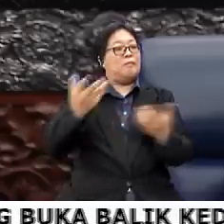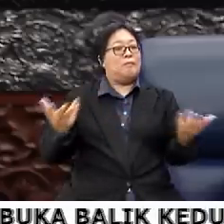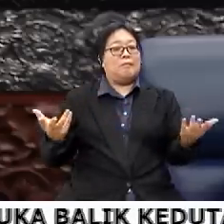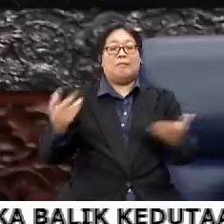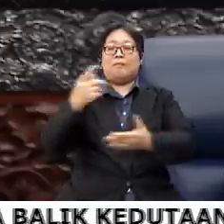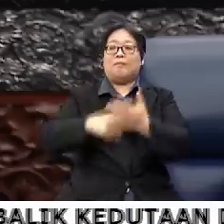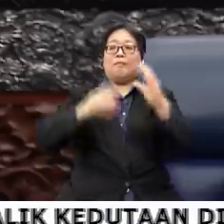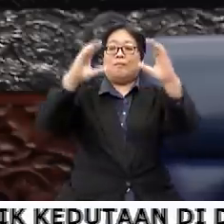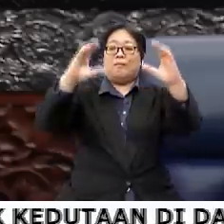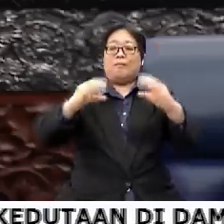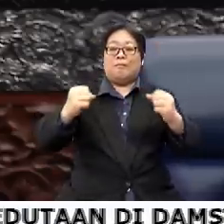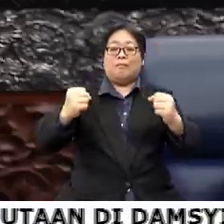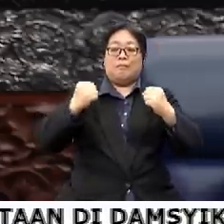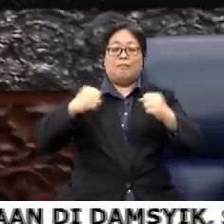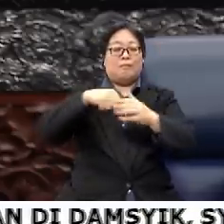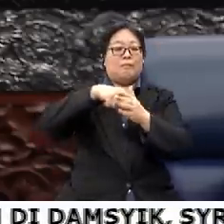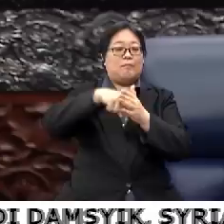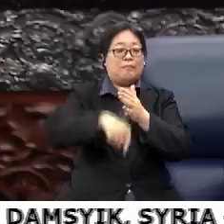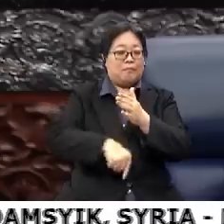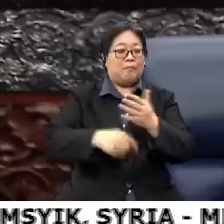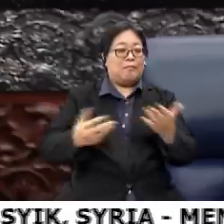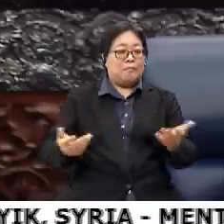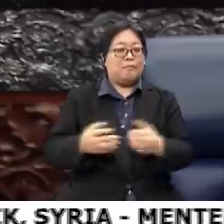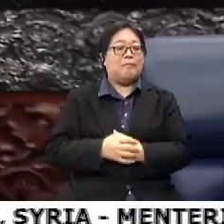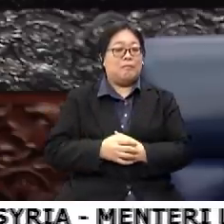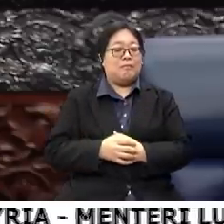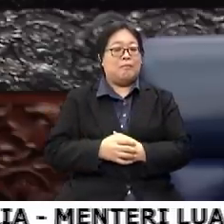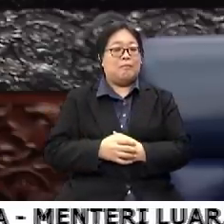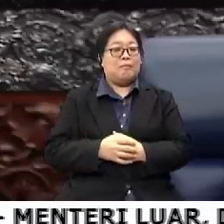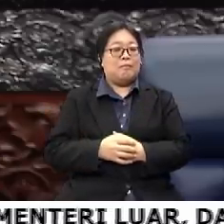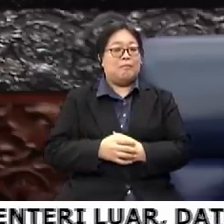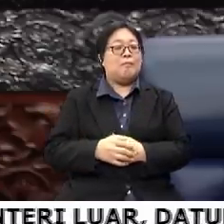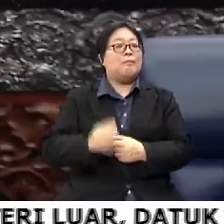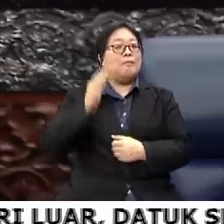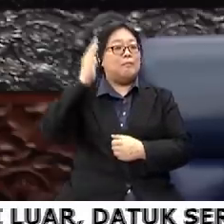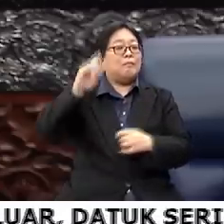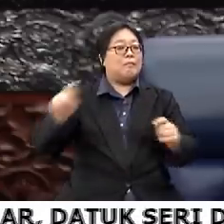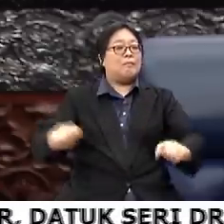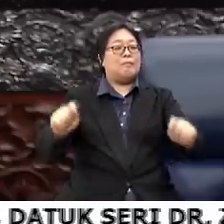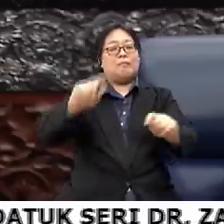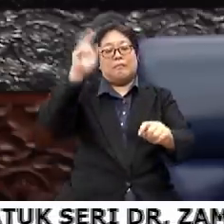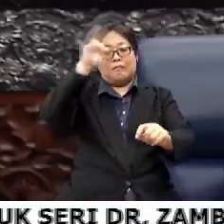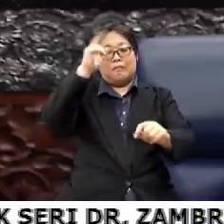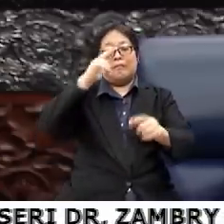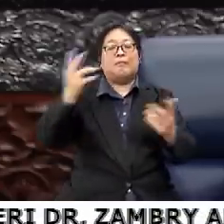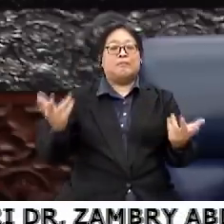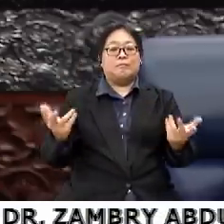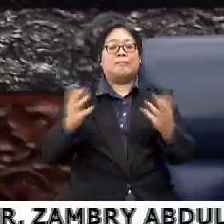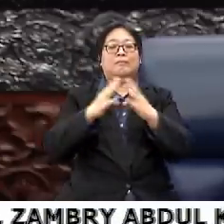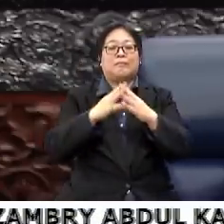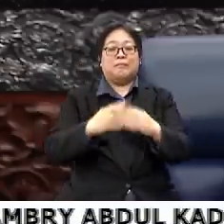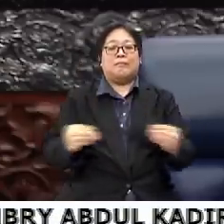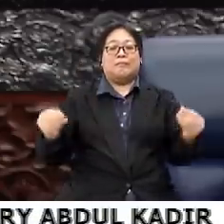sebarang langkah yang konkret dan komprehensif yang diambil atau akan diambil oleh kerajaan untuk